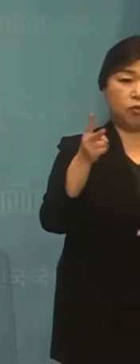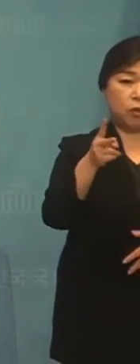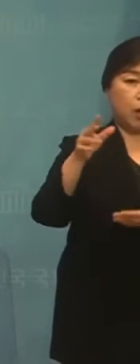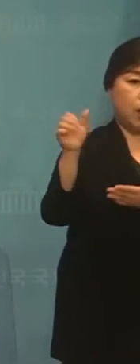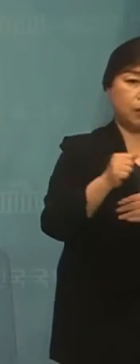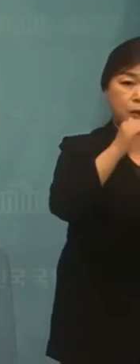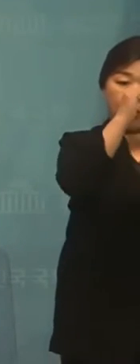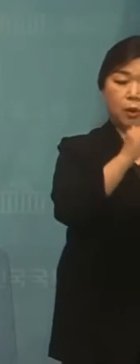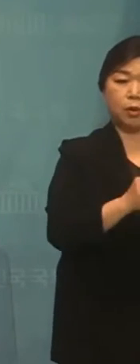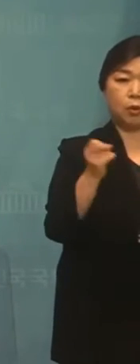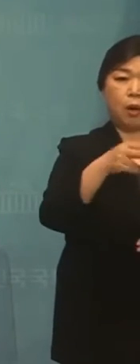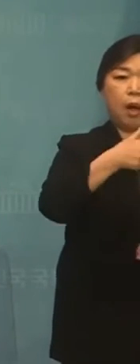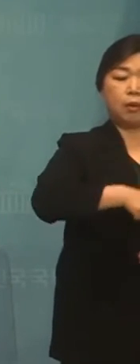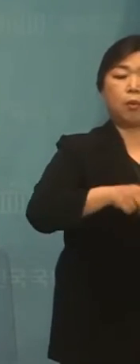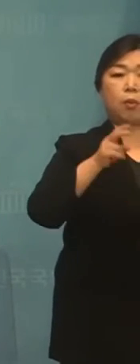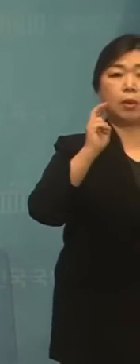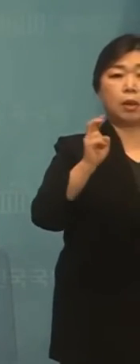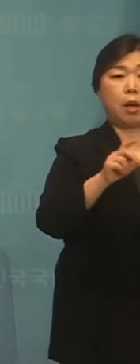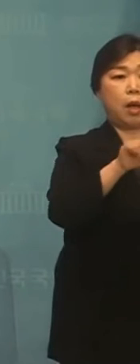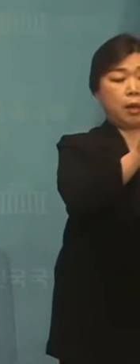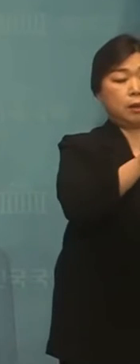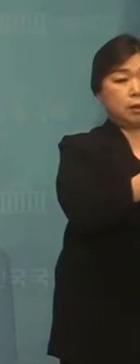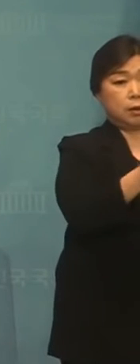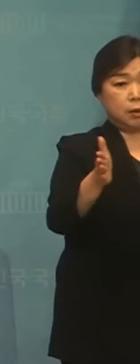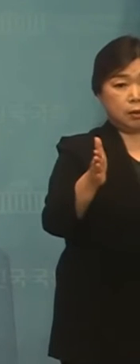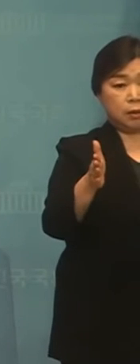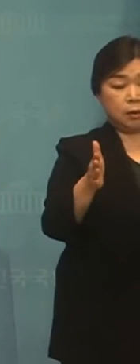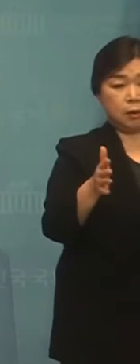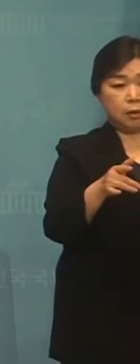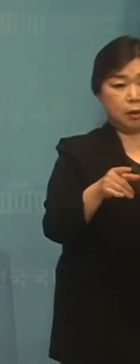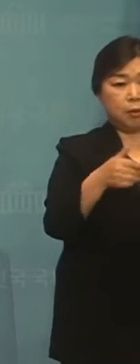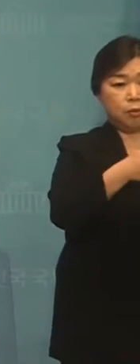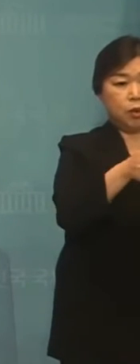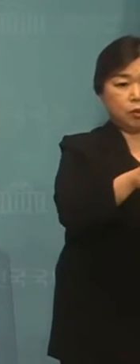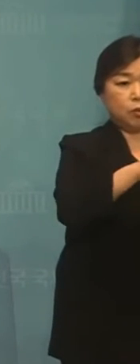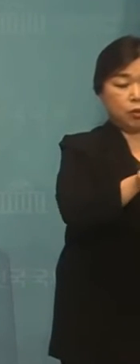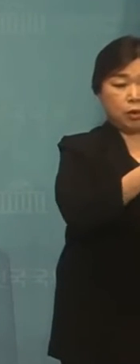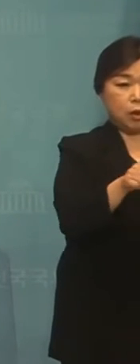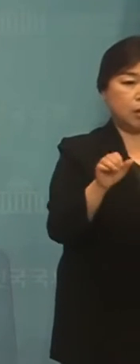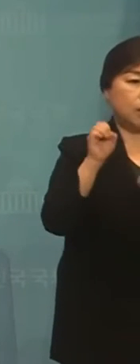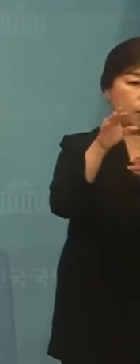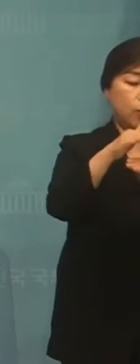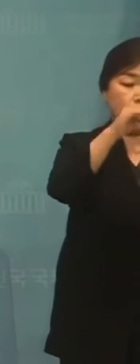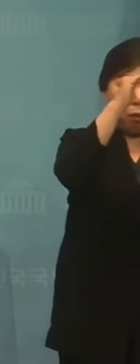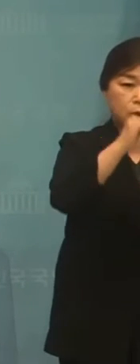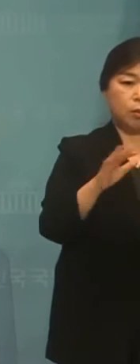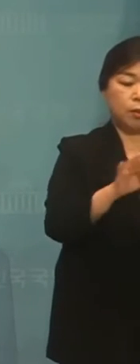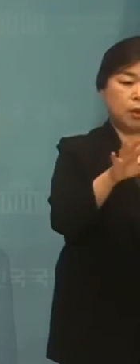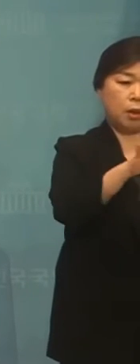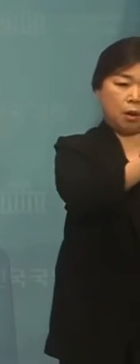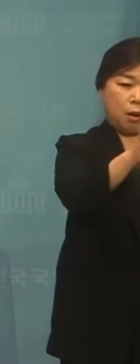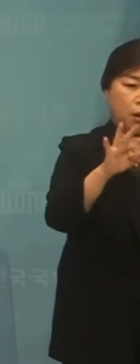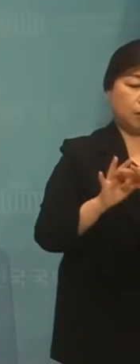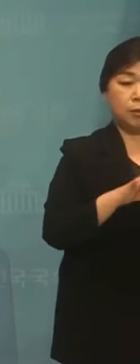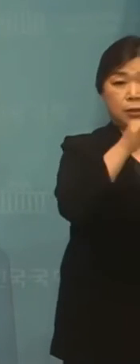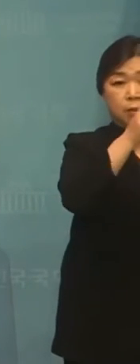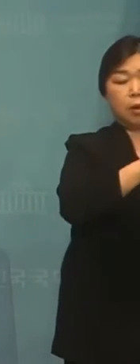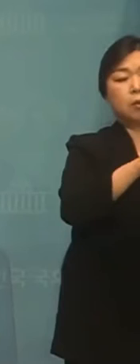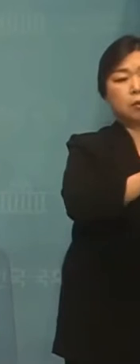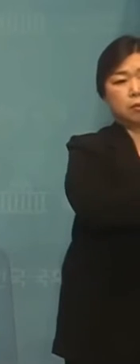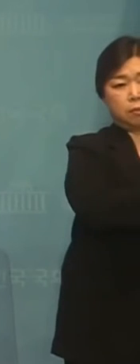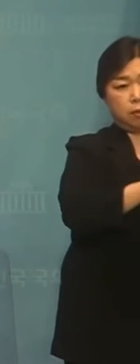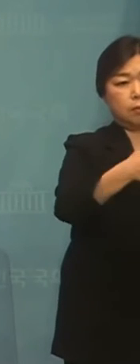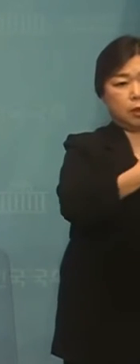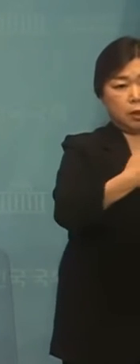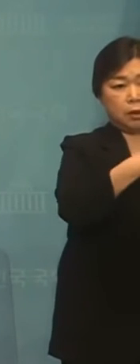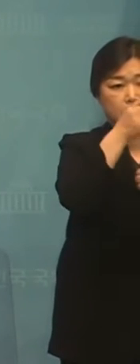과정, 아들 회사가 LCT의 미술품을 납품하는 과정, 모든 것이 하나로 연결돼 특혜로 연결될